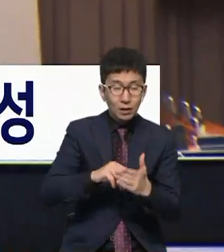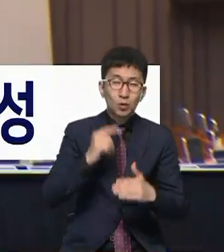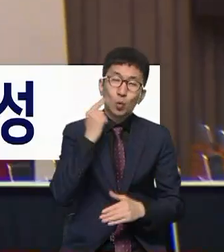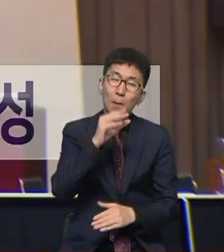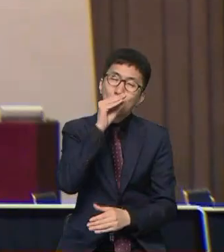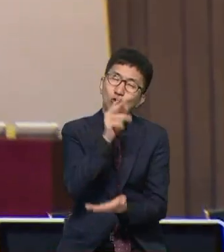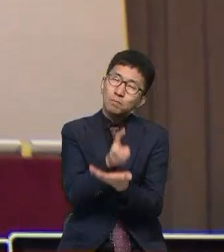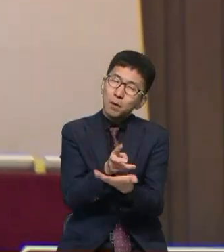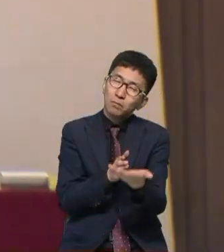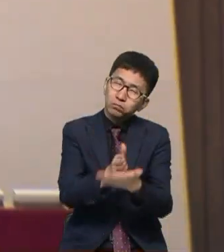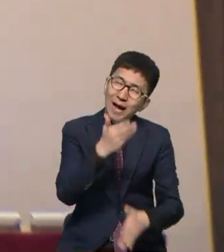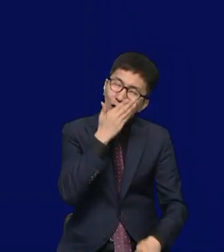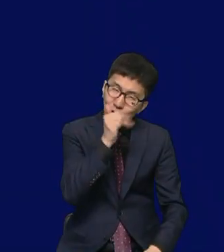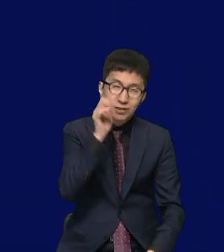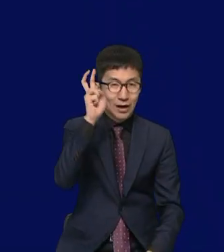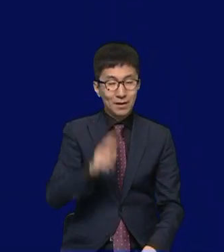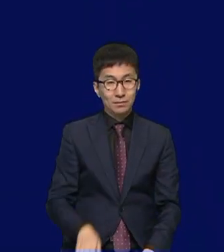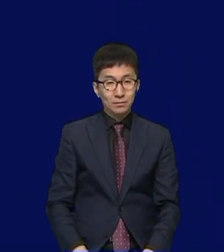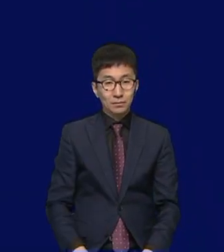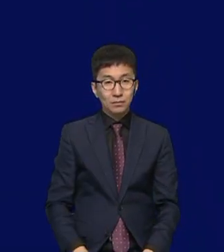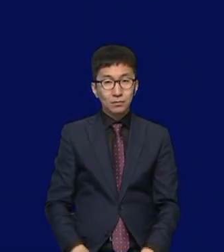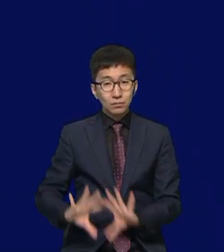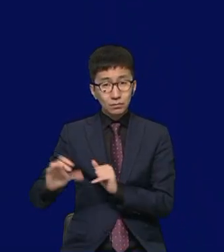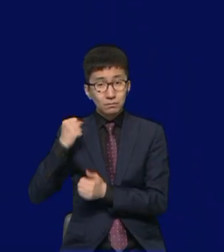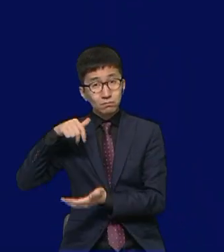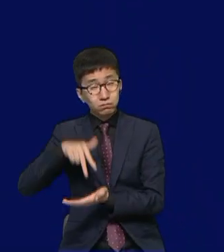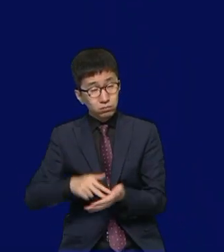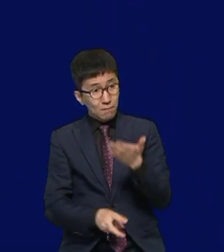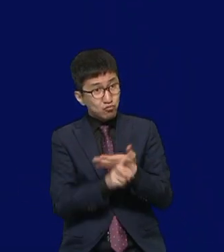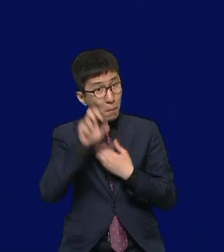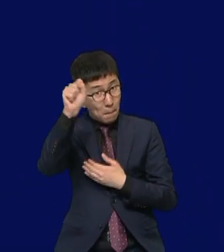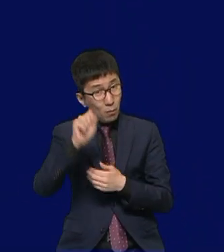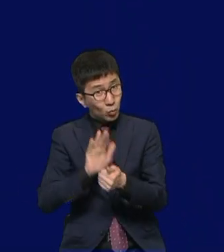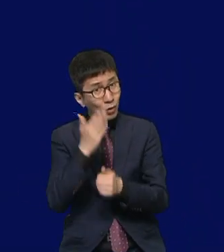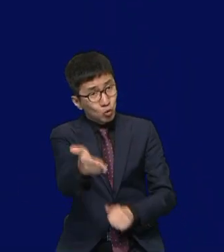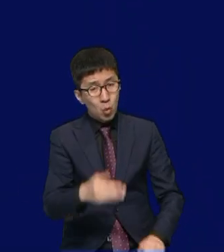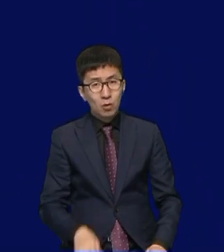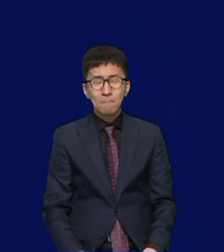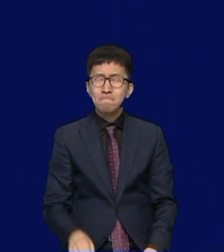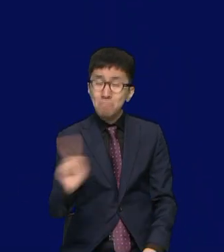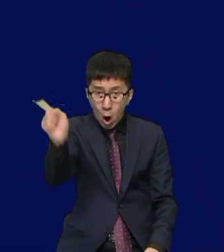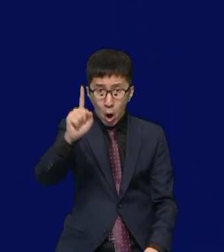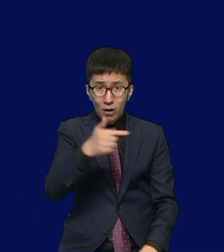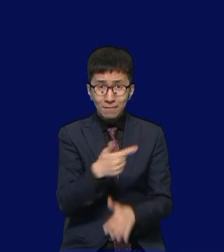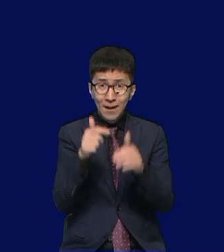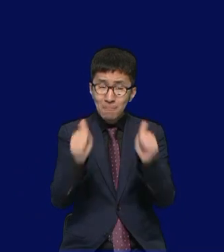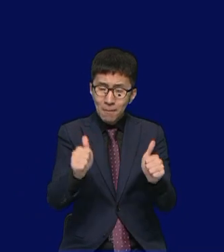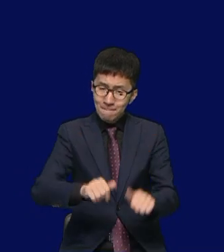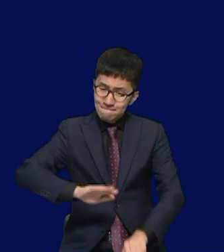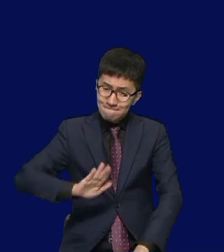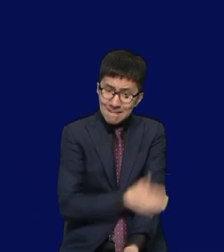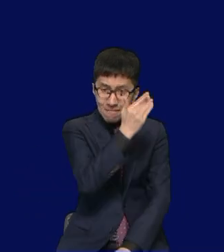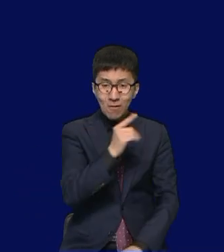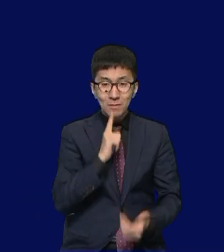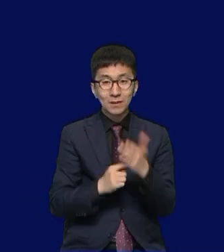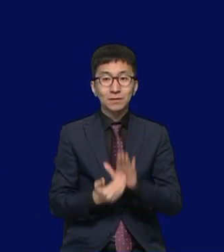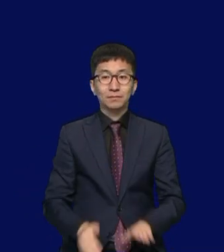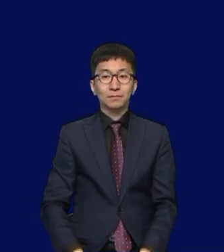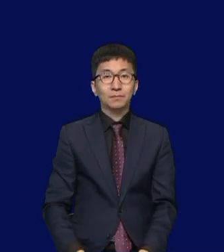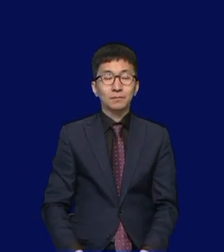노란봉투법 논의도 속도를 낼 걸로 보이는데 여당은 불법 파업에 멍석을 깔아준 것이라며 사실상 대법원이 입법 행위를